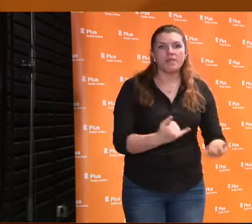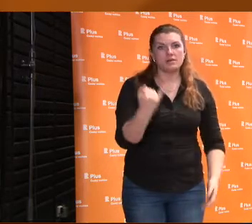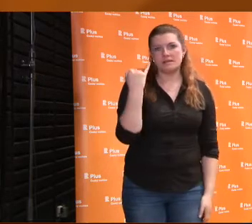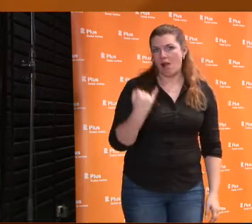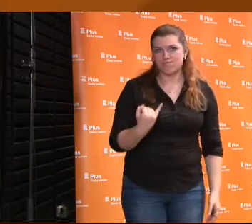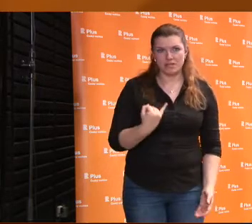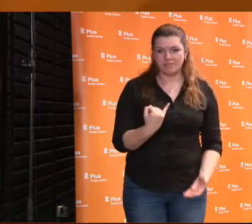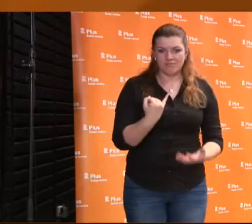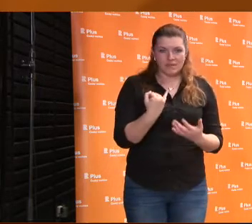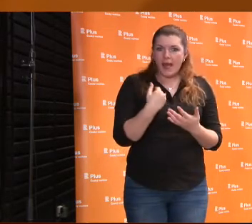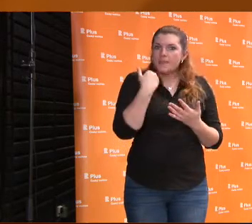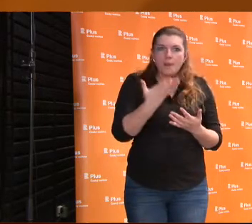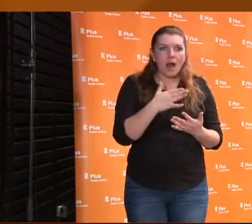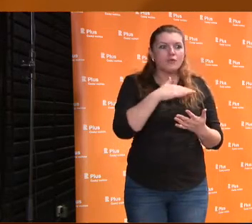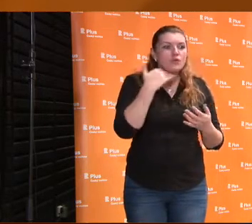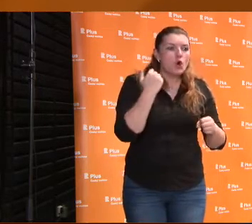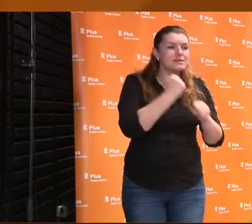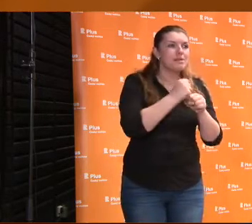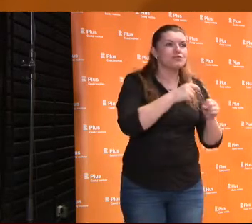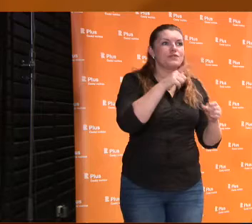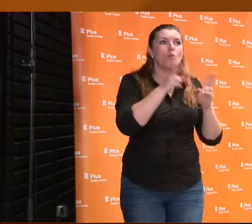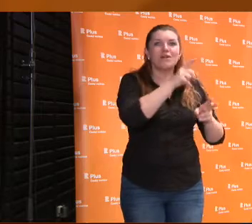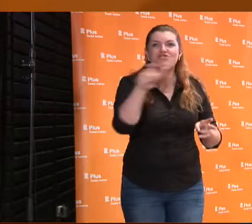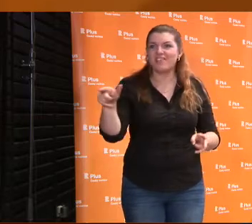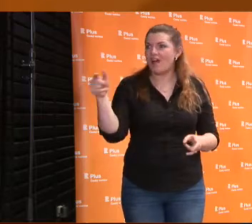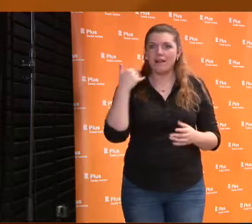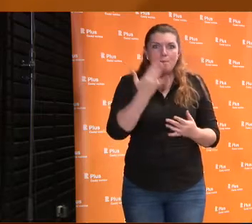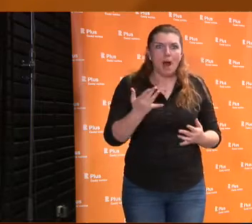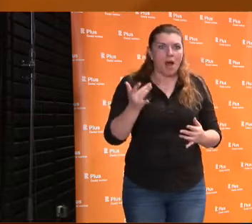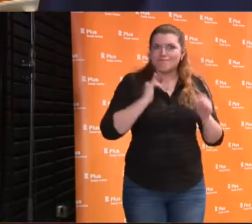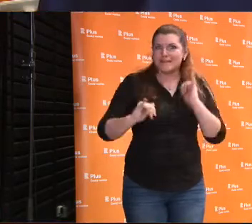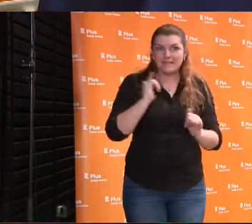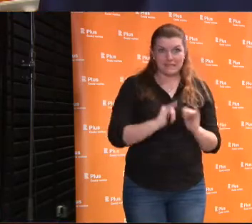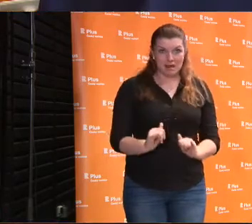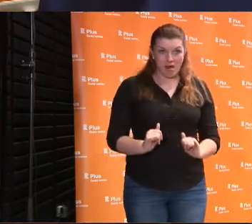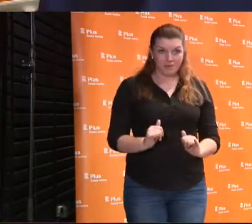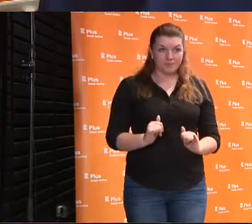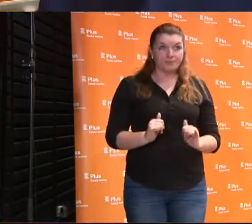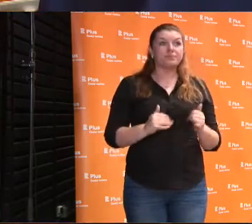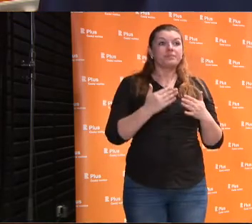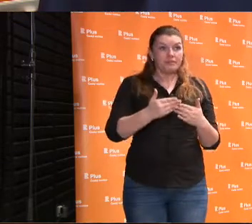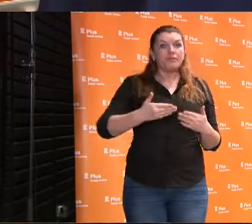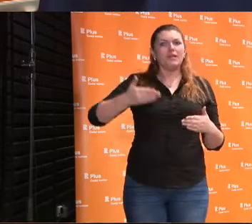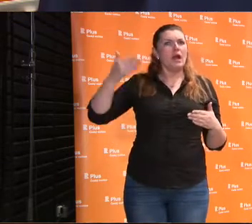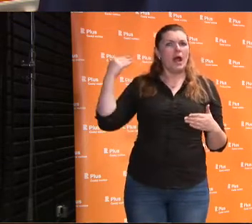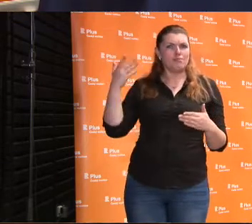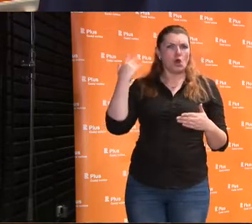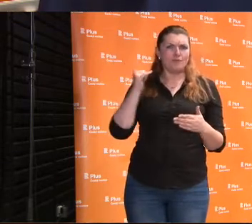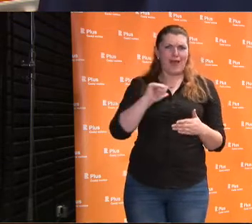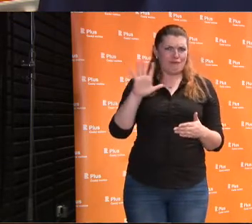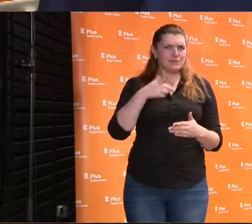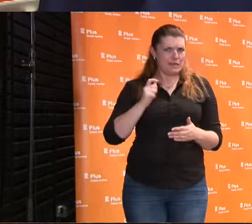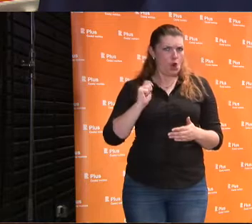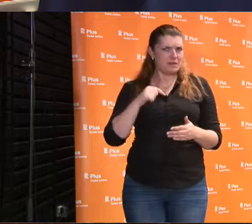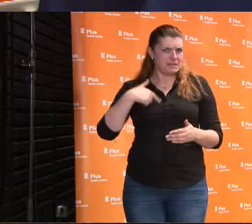podfinancované a mají nedostatečný počet pracovních míst. A svého času, vy jste mě citoval jako komisaře, tak jsem vypočítal,